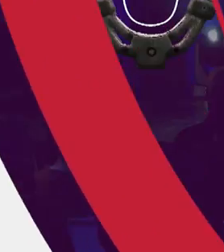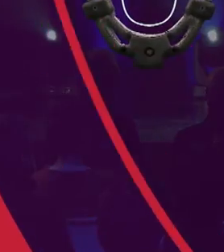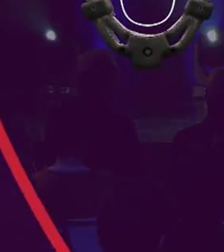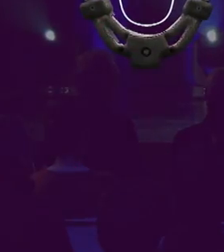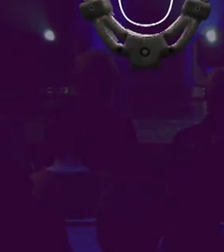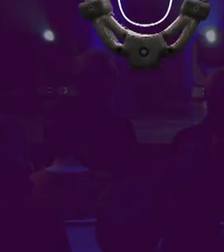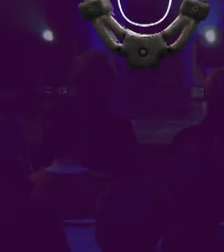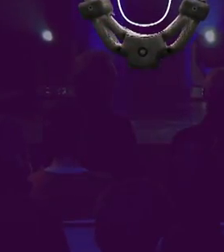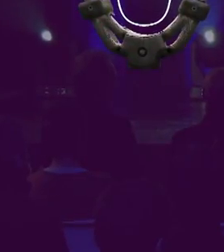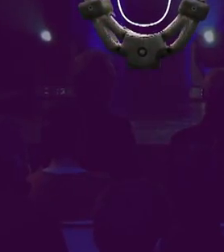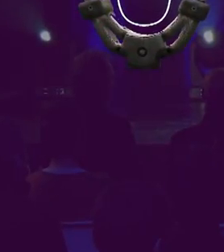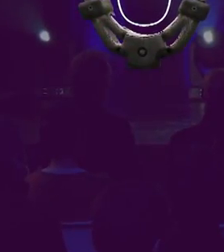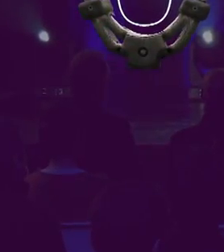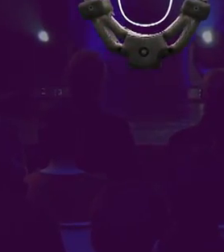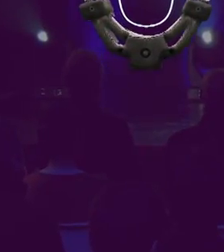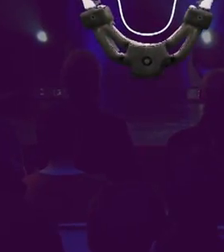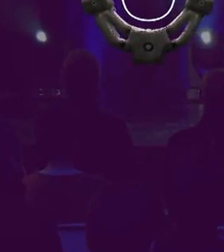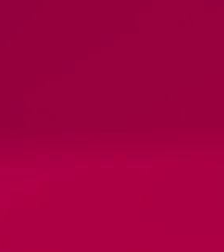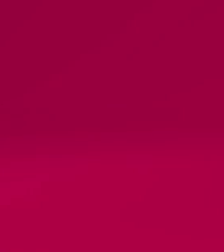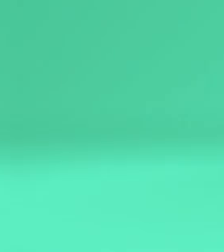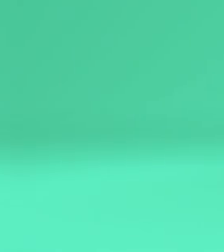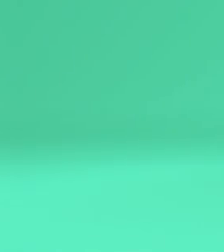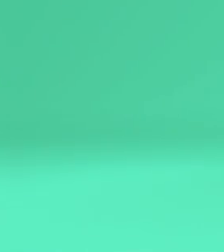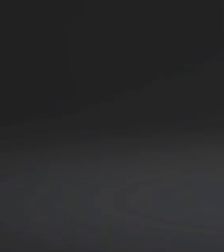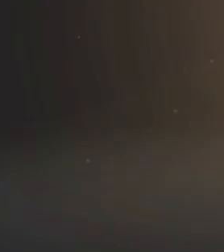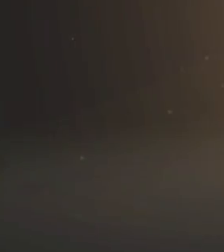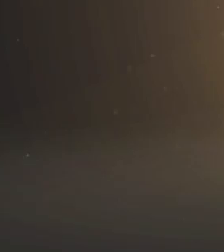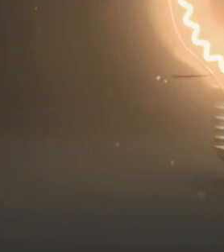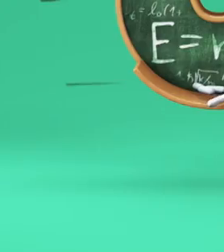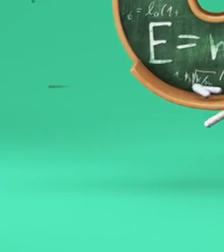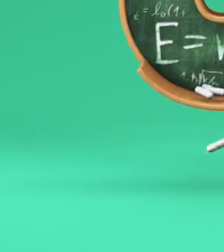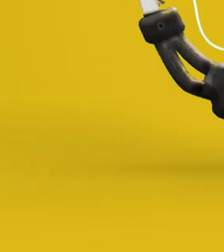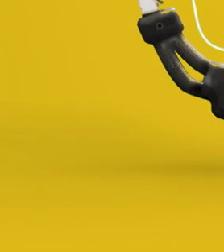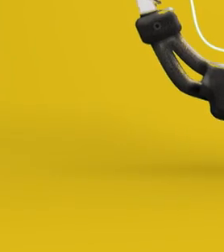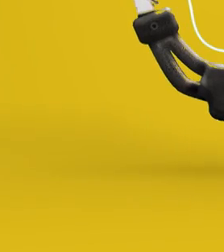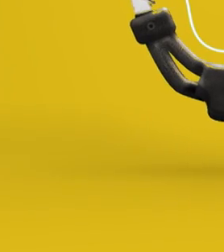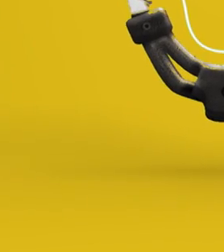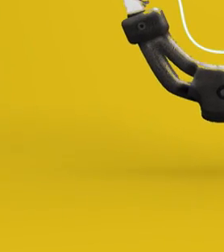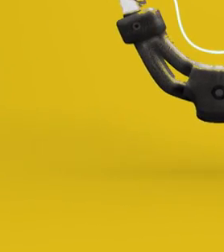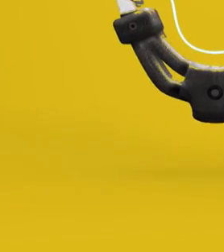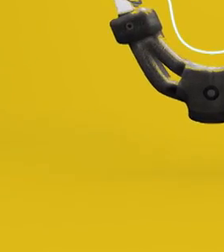Kan je sterven van te veel suiker? Dit is de Universiteit van Vlaanderen.